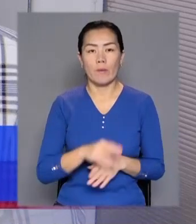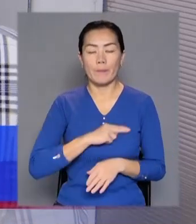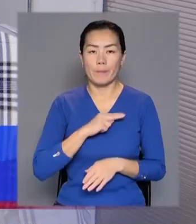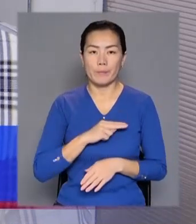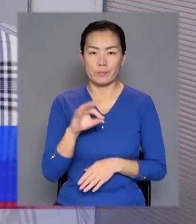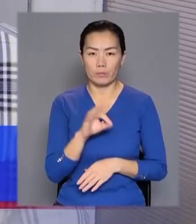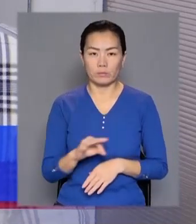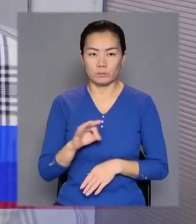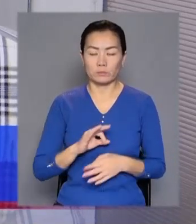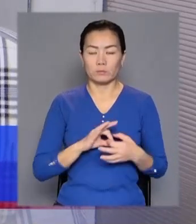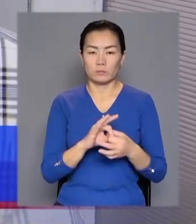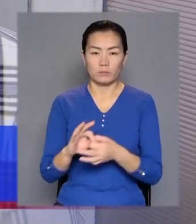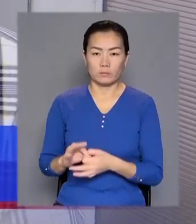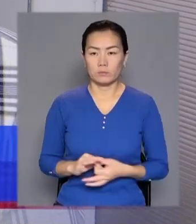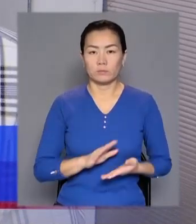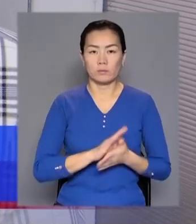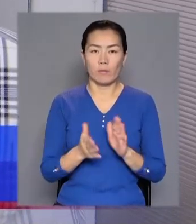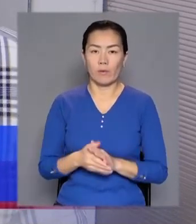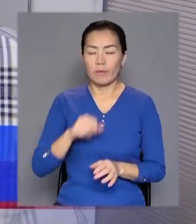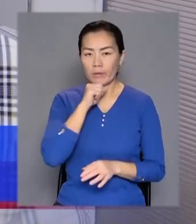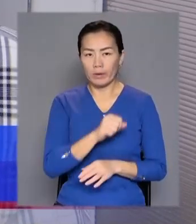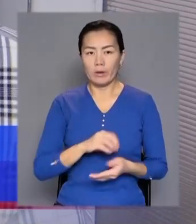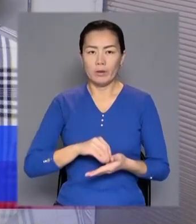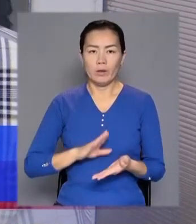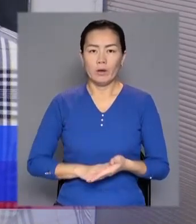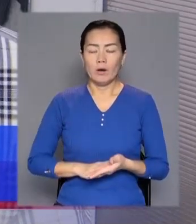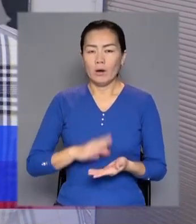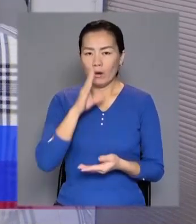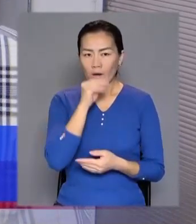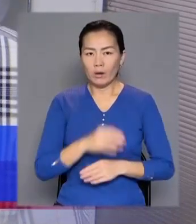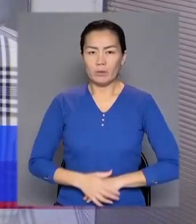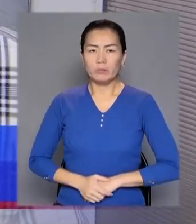атқаратын жұмыстарымызды ынтымақтастық меморандумымен бекітіп алдық қазір.